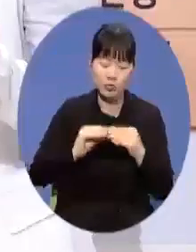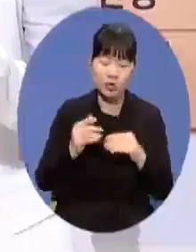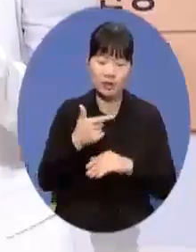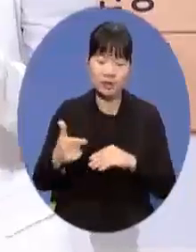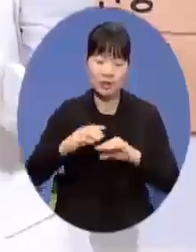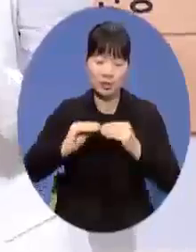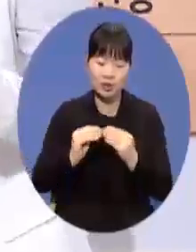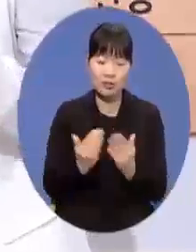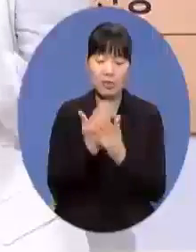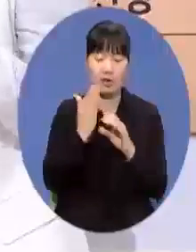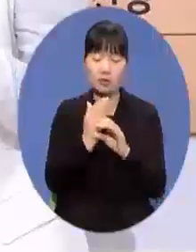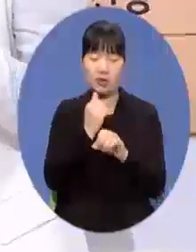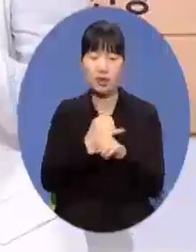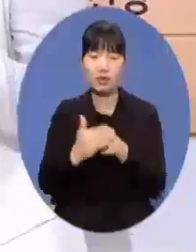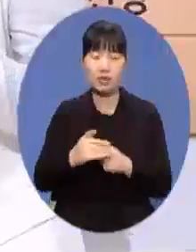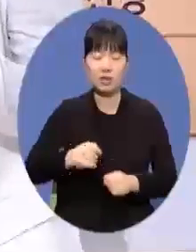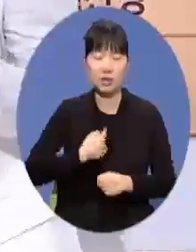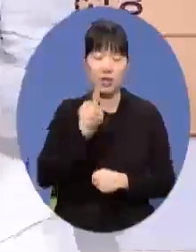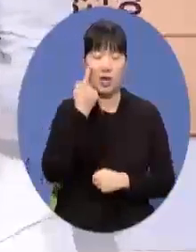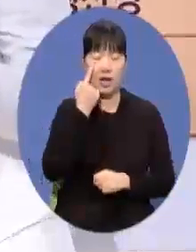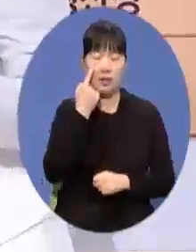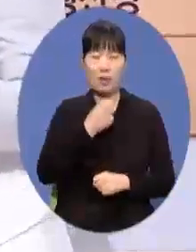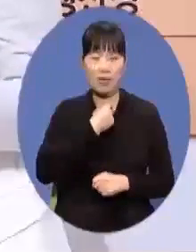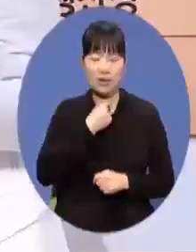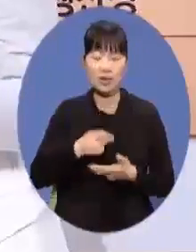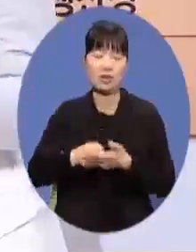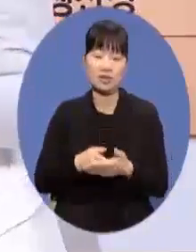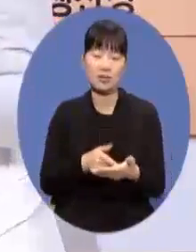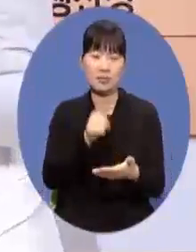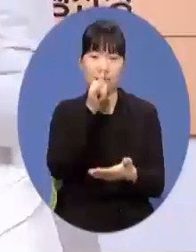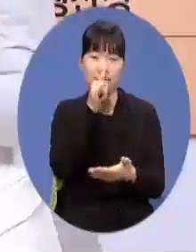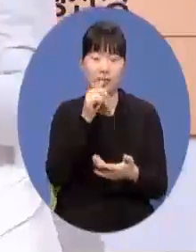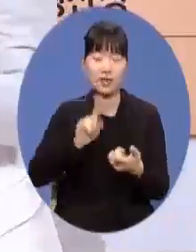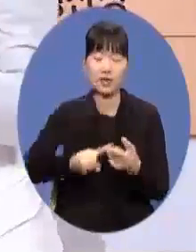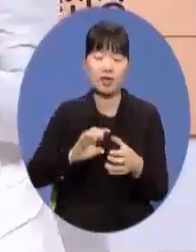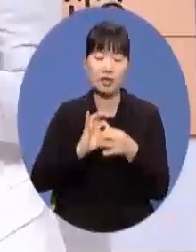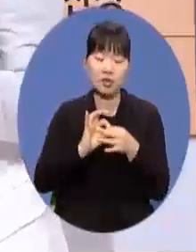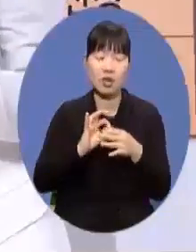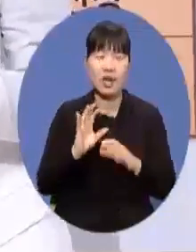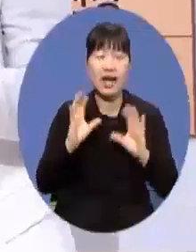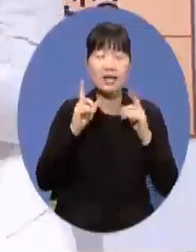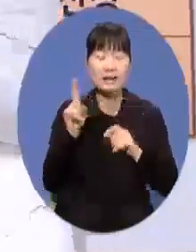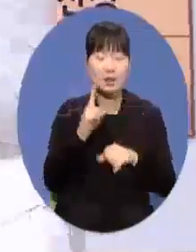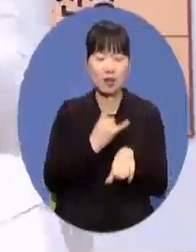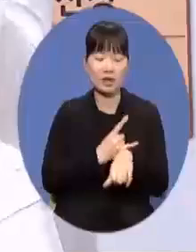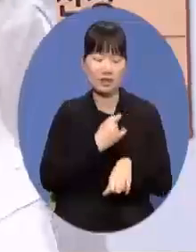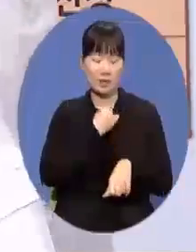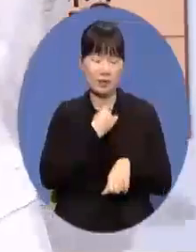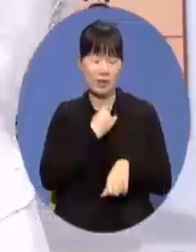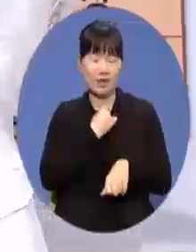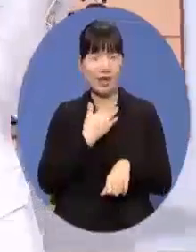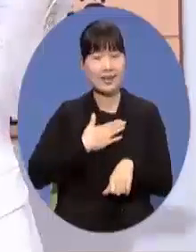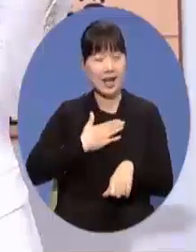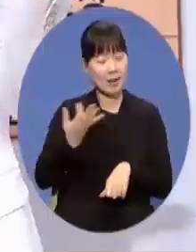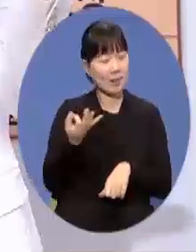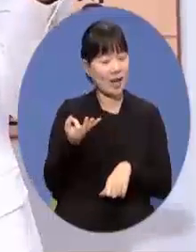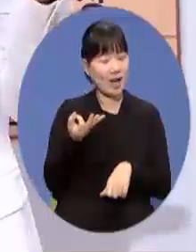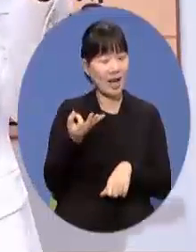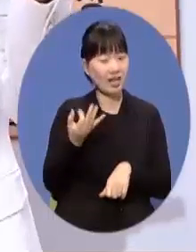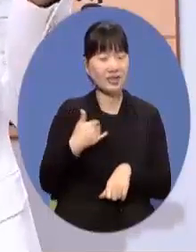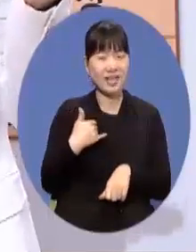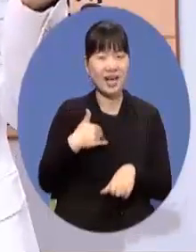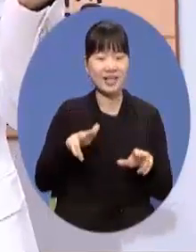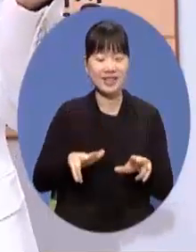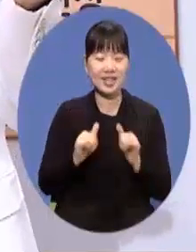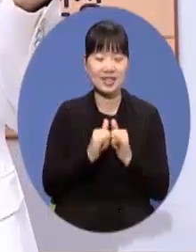발달하게 되니까 스스로 해보려고 하는 시도들을 하게 됩니다. 네. 이걸 통해서 아이들을 뭘 하려냐면 짠! 나 좀 봐주세요. 나